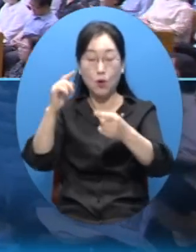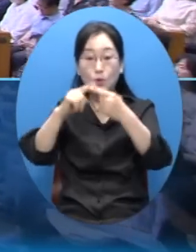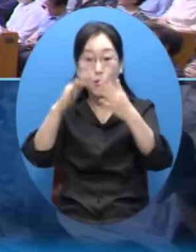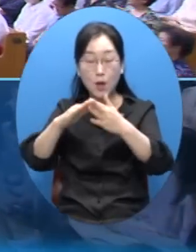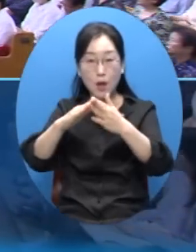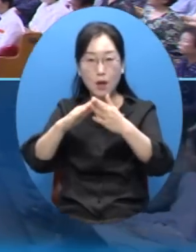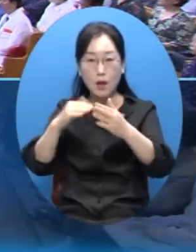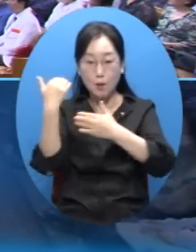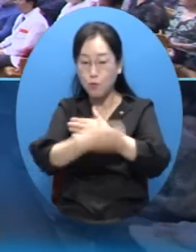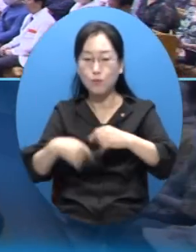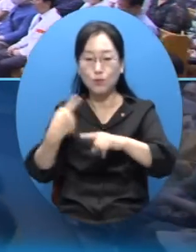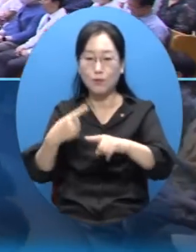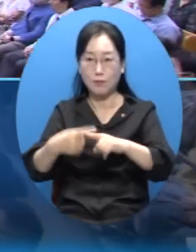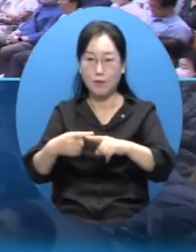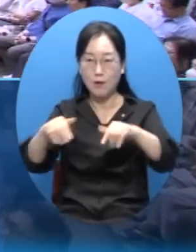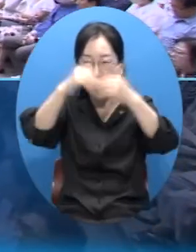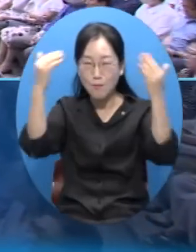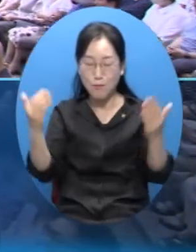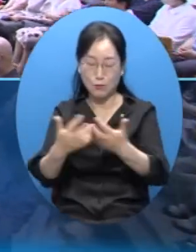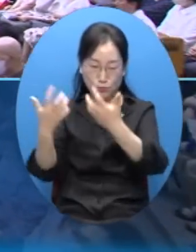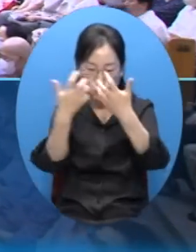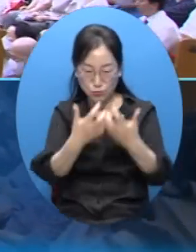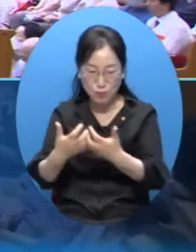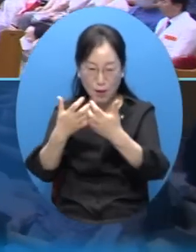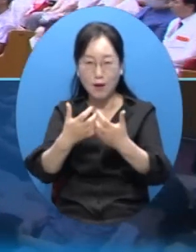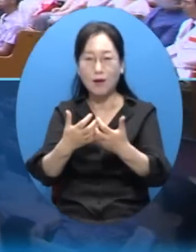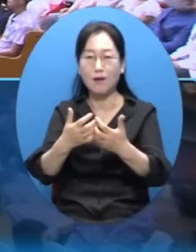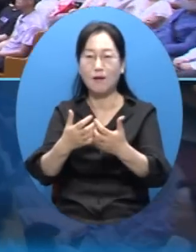안에서 만물을 충만하게 하시는 이의 충만함입니다.